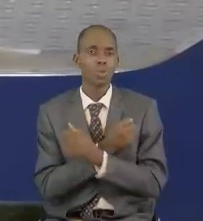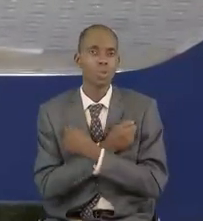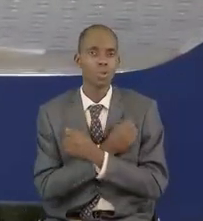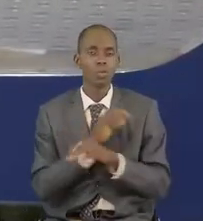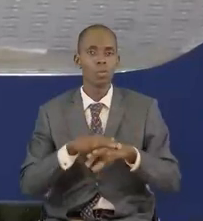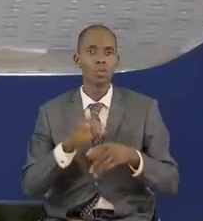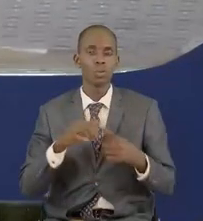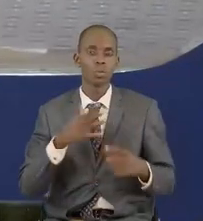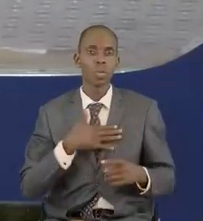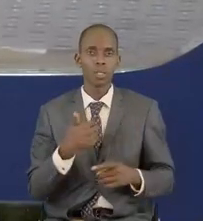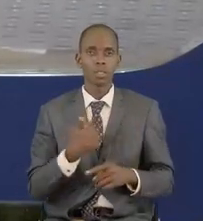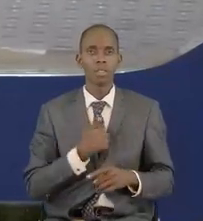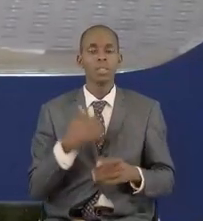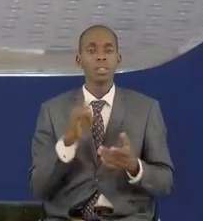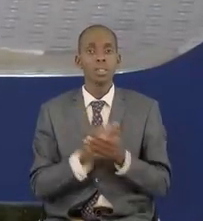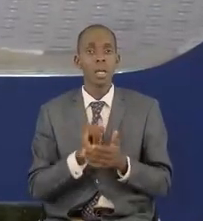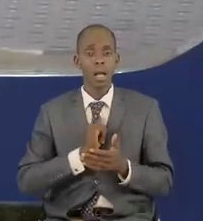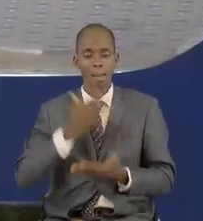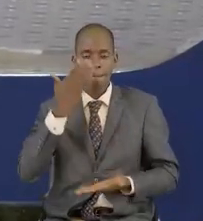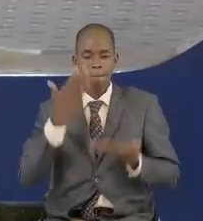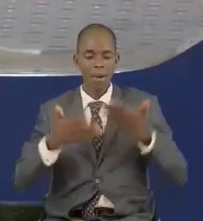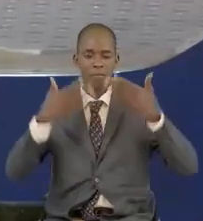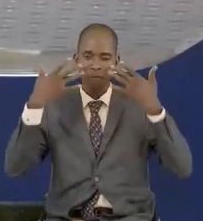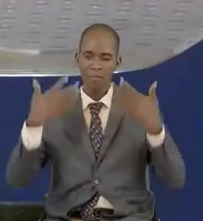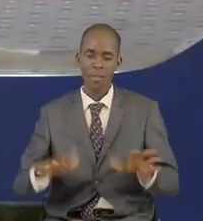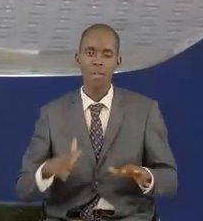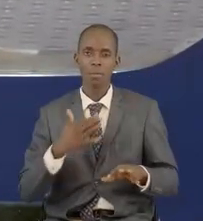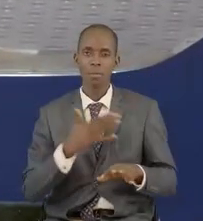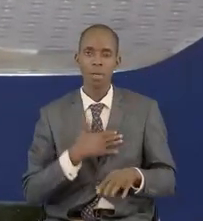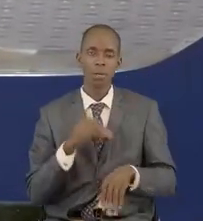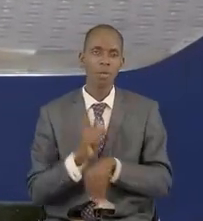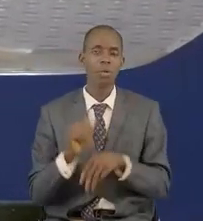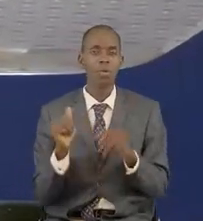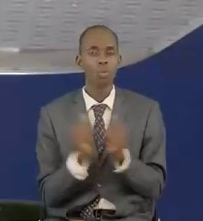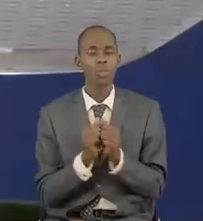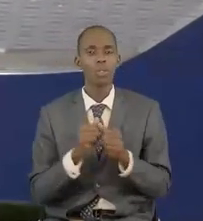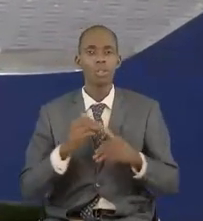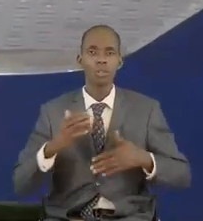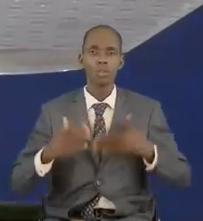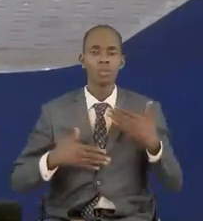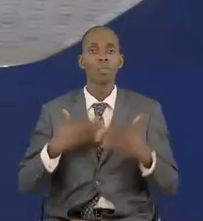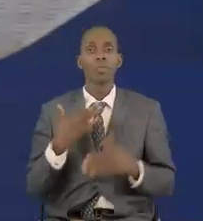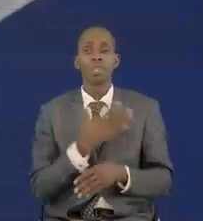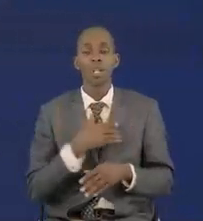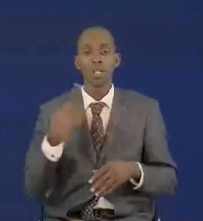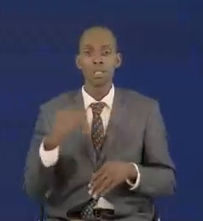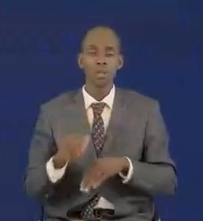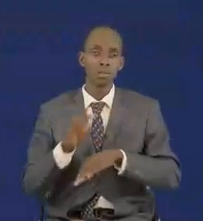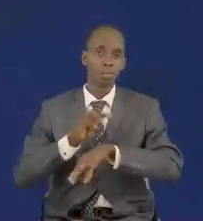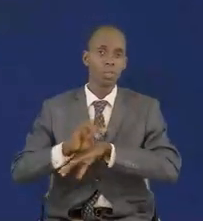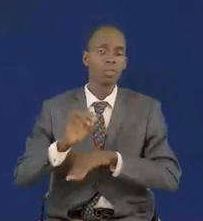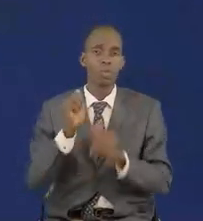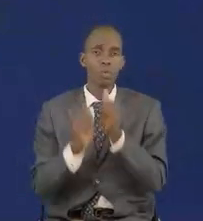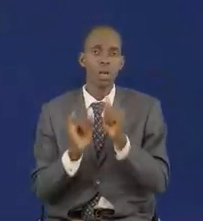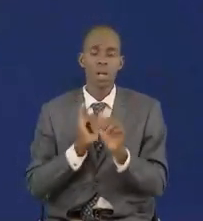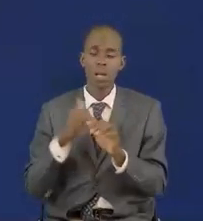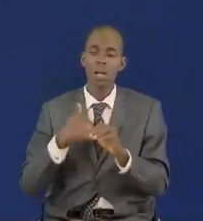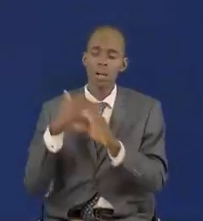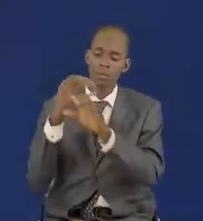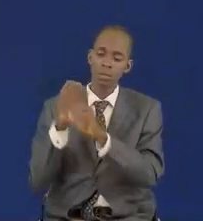elle mettait précieuse pour que j'accomplisse ma cause avec joie et le ministère